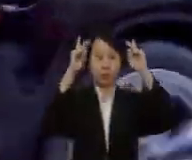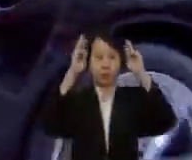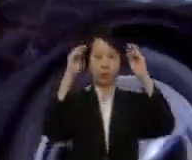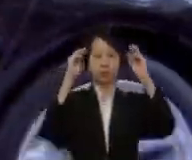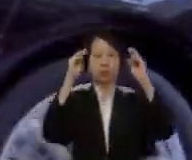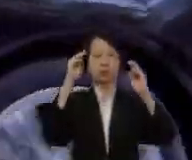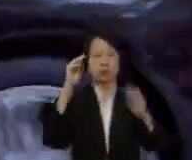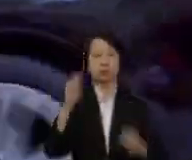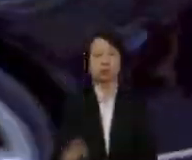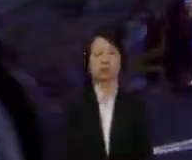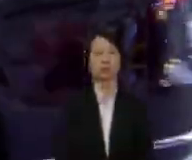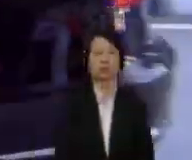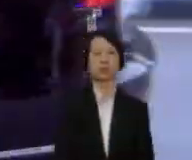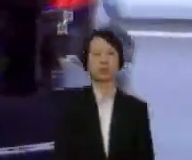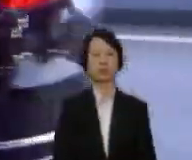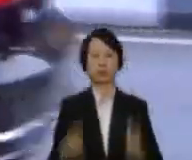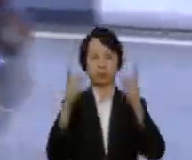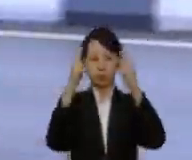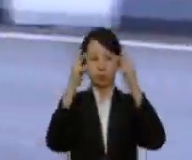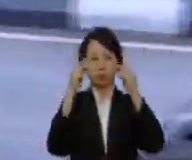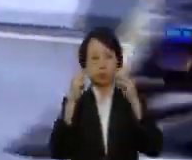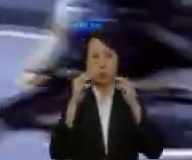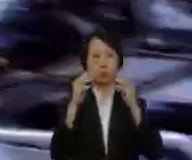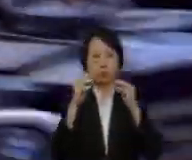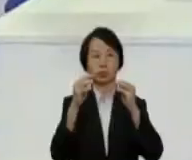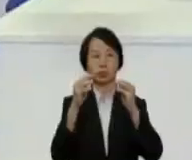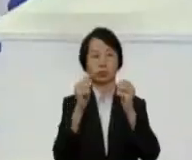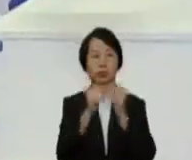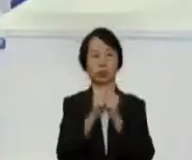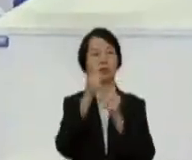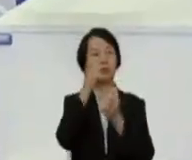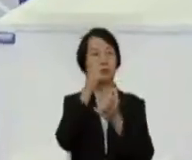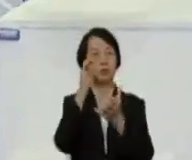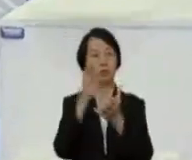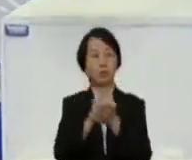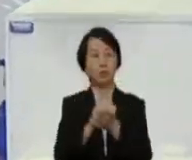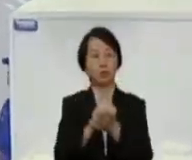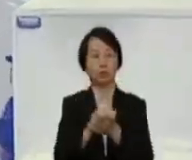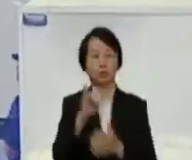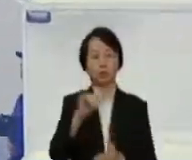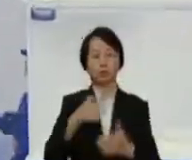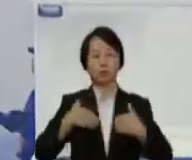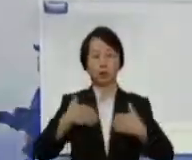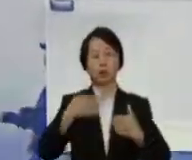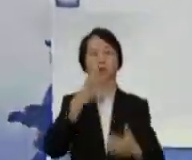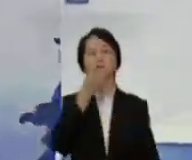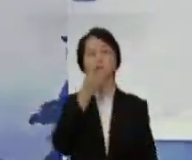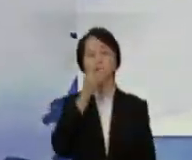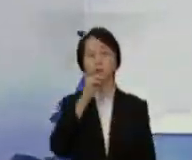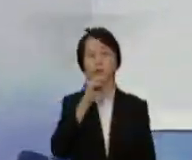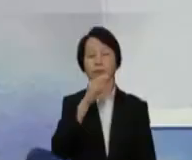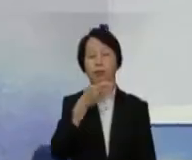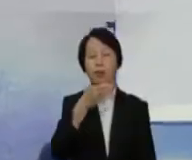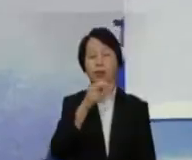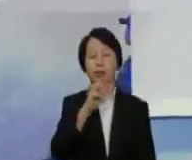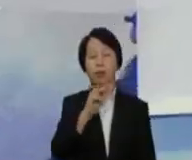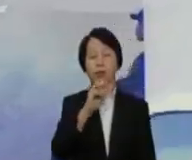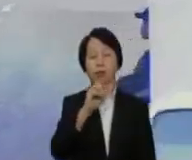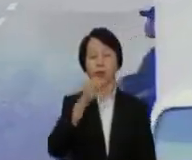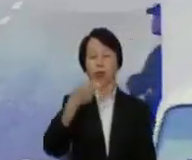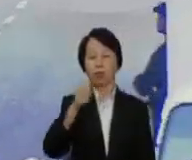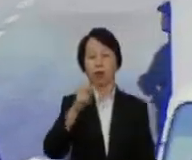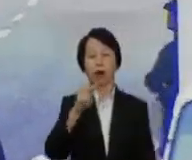Menteri. Perdana Bersama Menteri. Juga isteri Yang Amat Berbahagia Datin Sri Muhaini Zainal